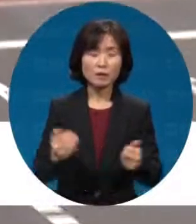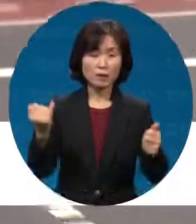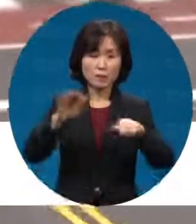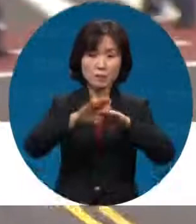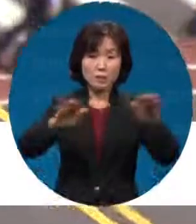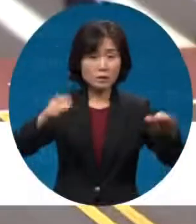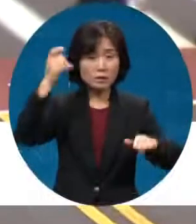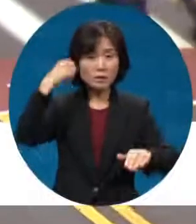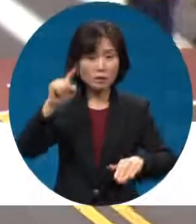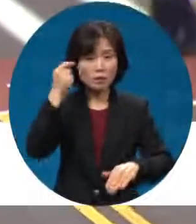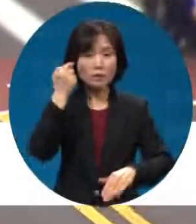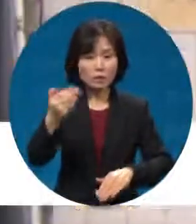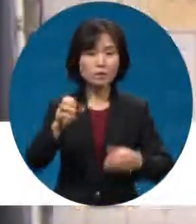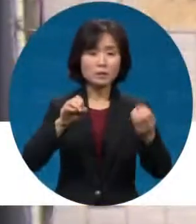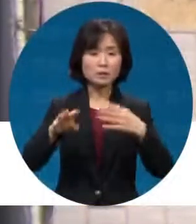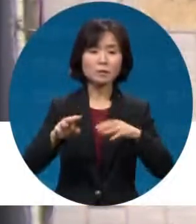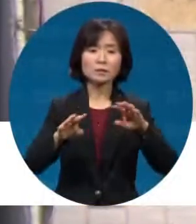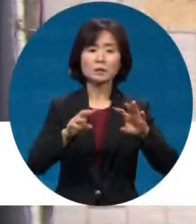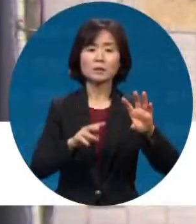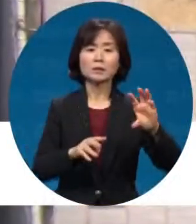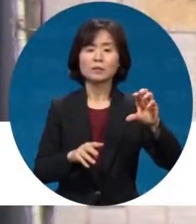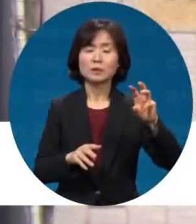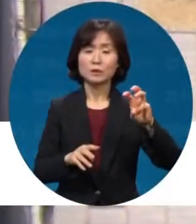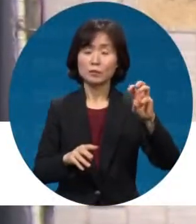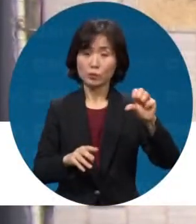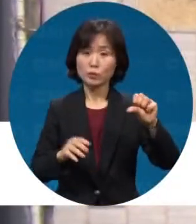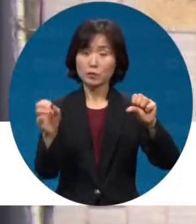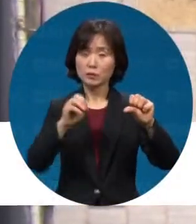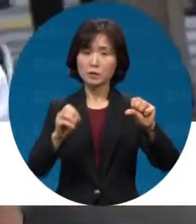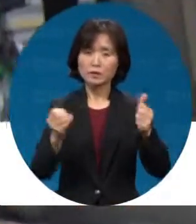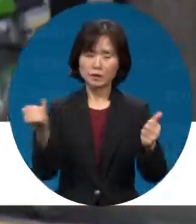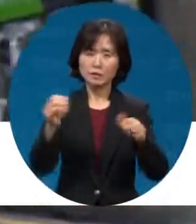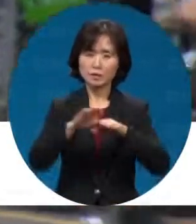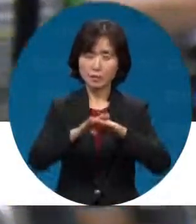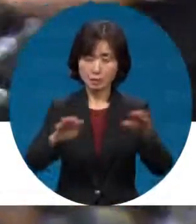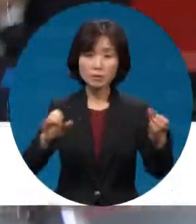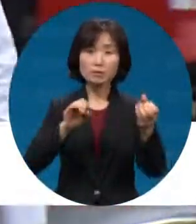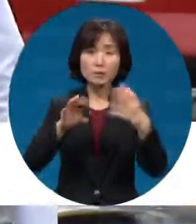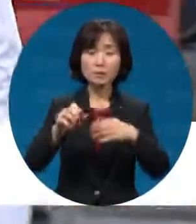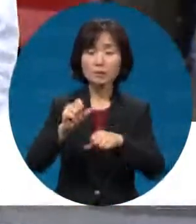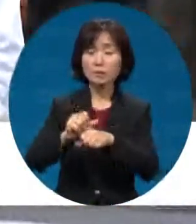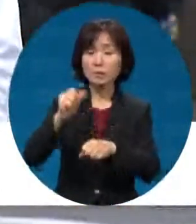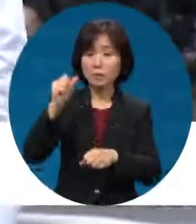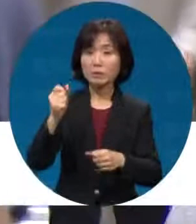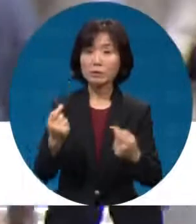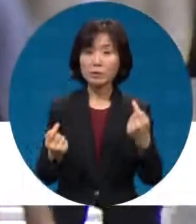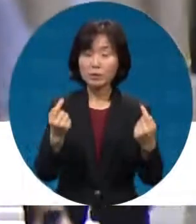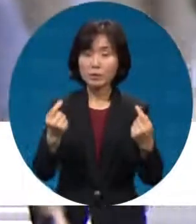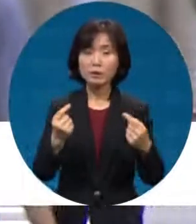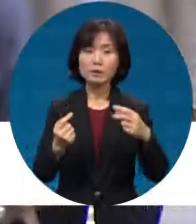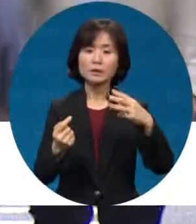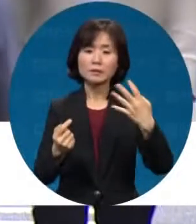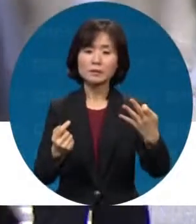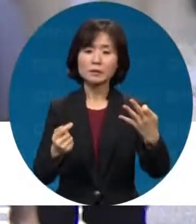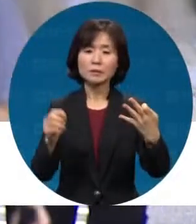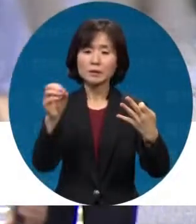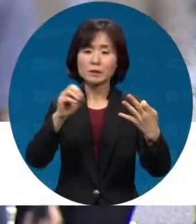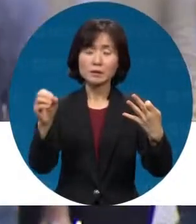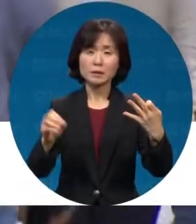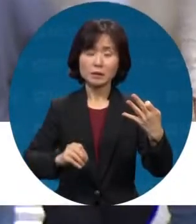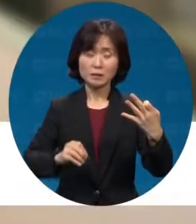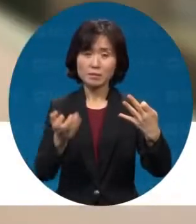35% 가 남녀가 평등하다고 답했는데 이는 5년 전보다 10 4% 포인트 가까이 증가한